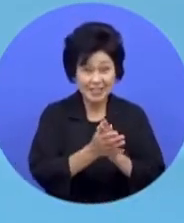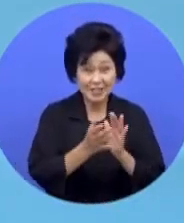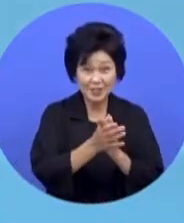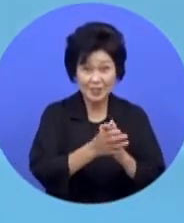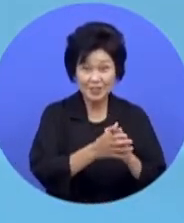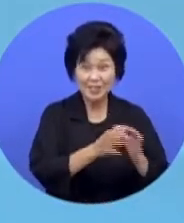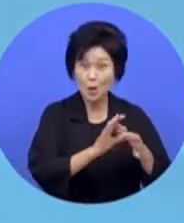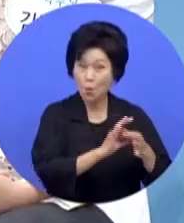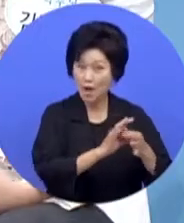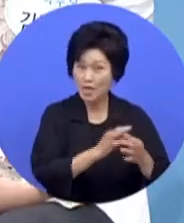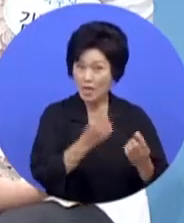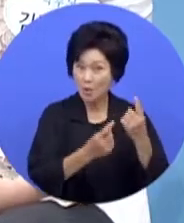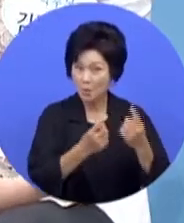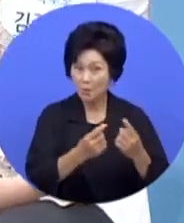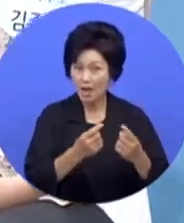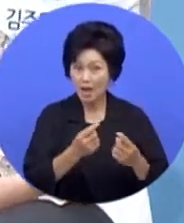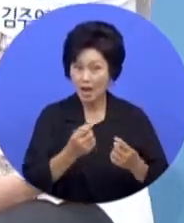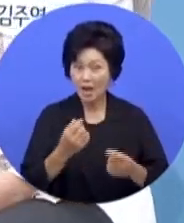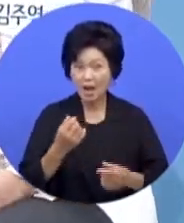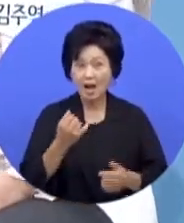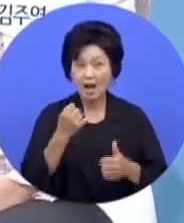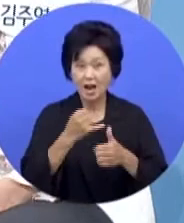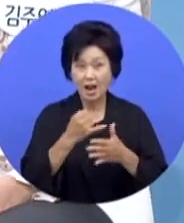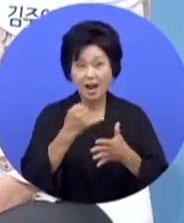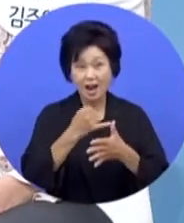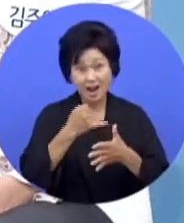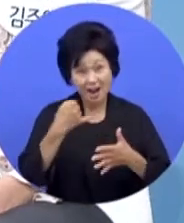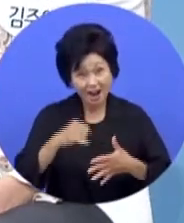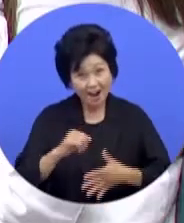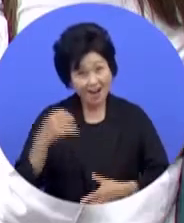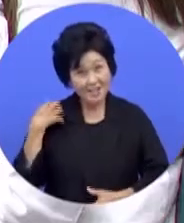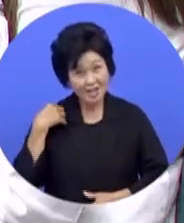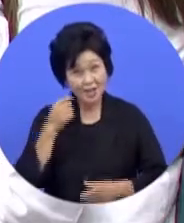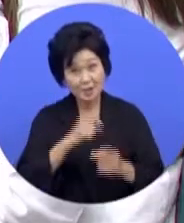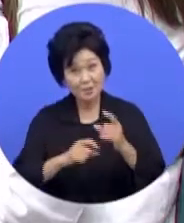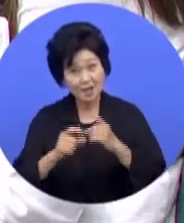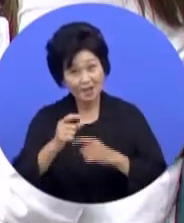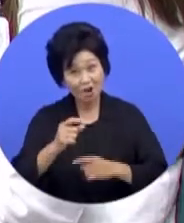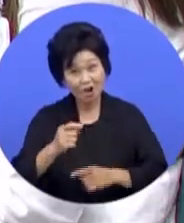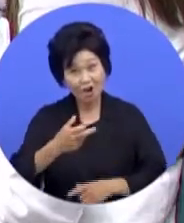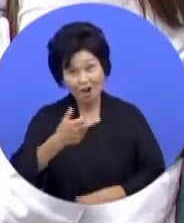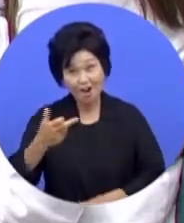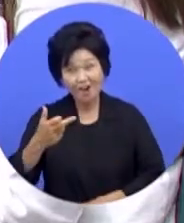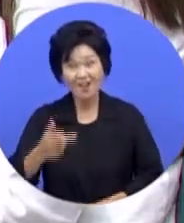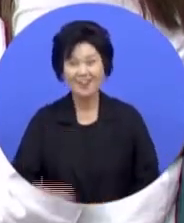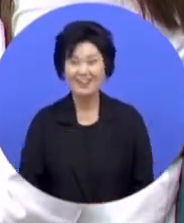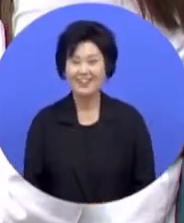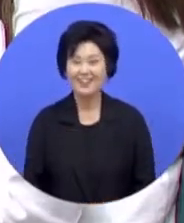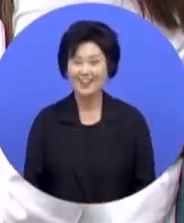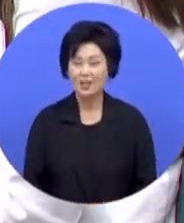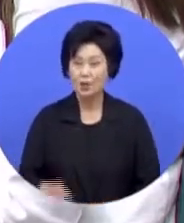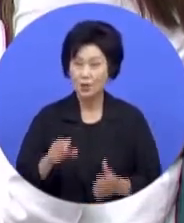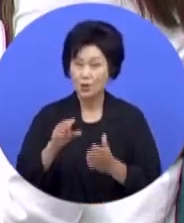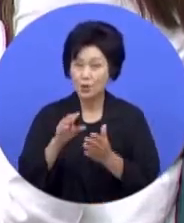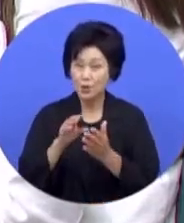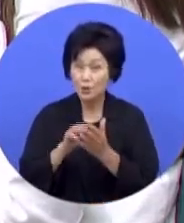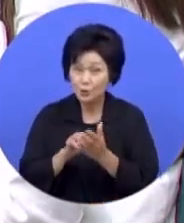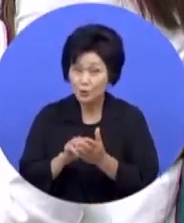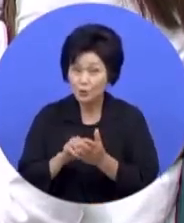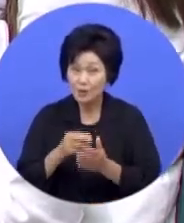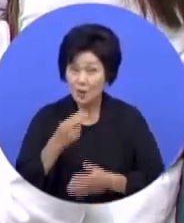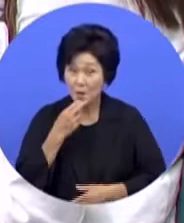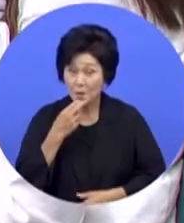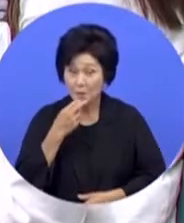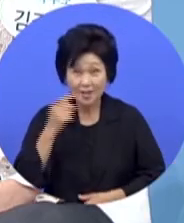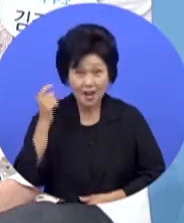셌어요. 아 그랬나 봐요. 세상에. 아니 근데 솔직히 이런 얘기도 했잖아요. 숙제하고 시험이 없다는 소문 들었다고. 아 그런 것도 이제 좀